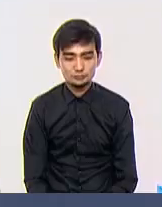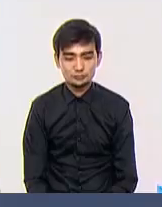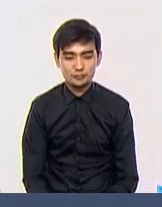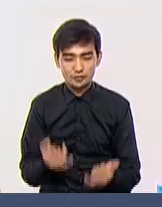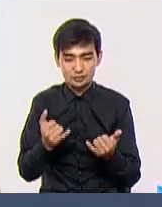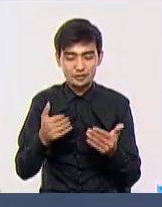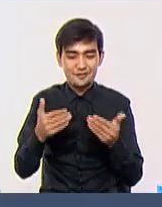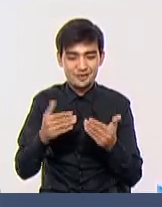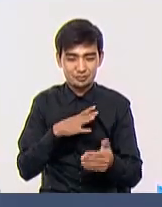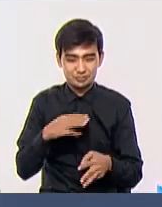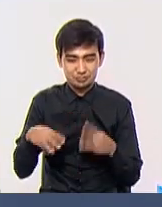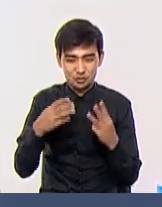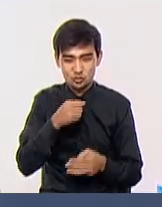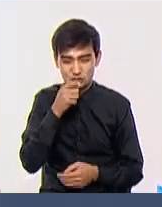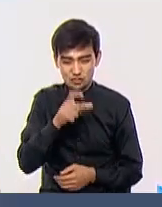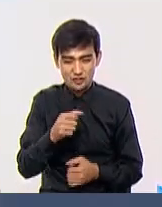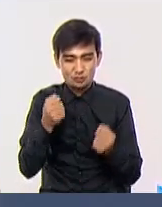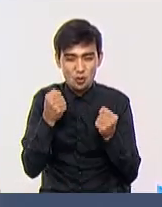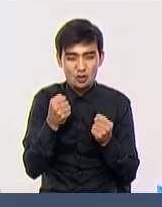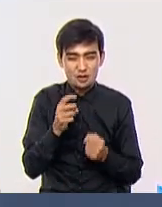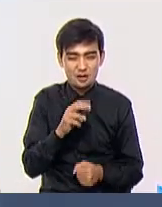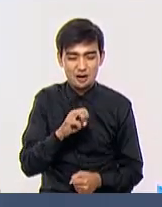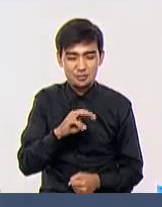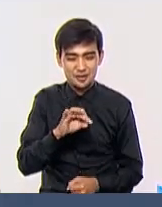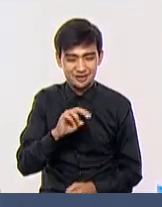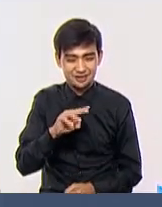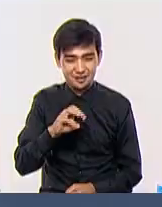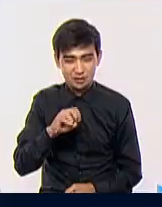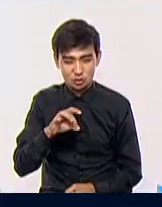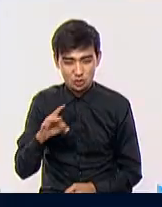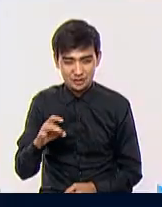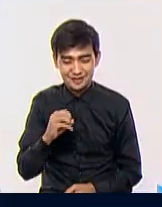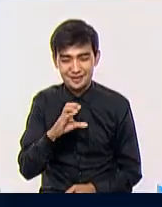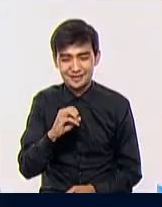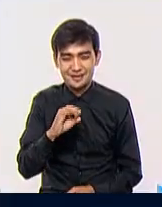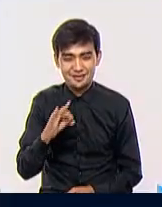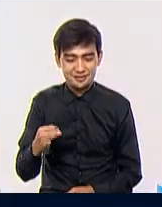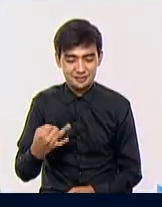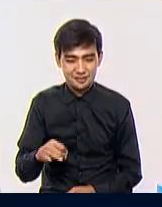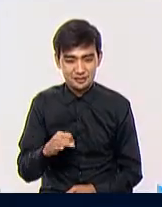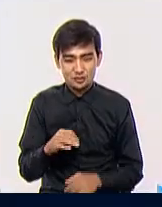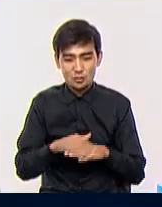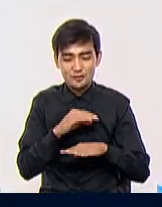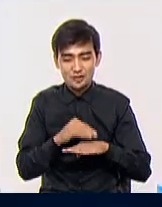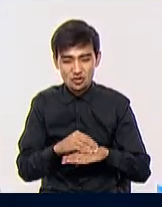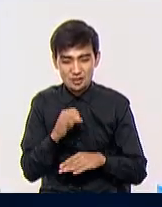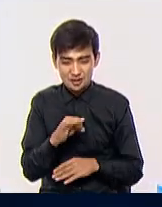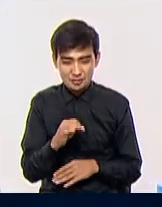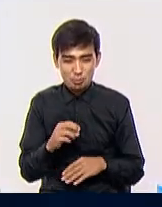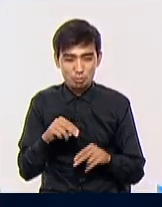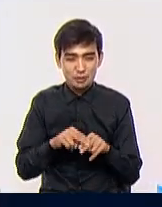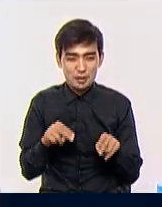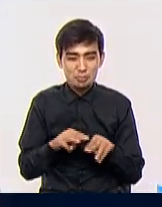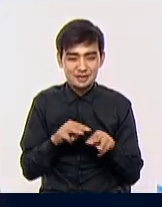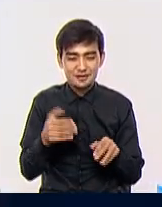Қазір бізбен байланысқа журналист, спорт комментаторы Есей Женісұлы шығып отыр. Есей Мырза, қайырлы кеш. Премьер-министрдің